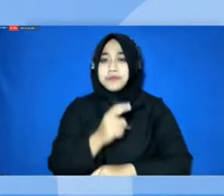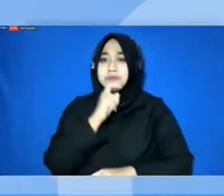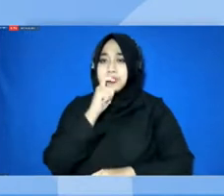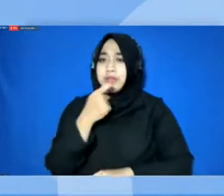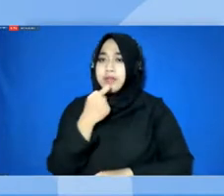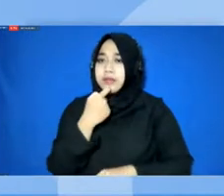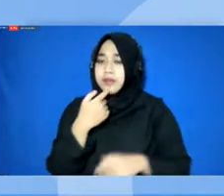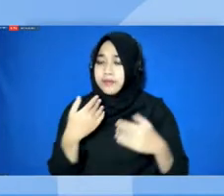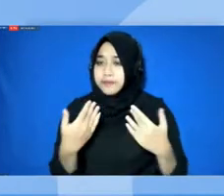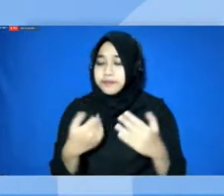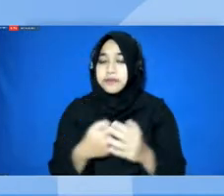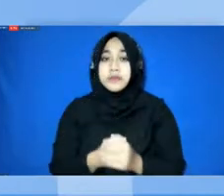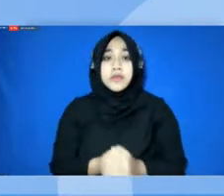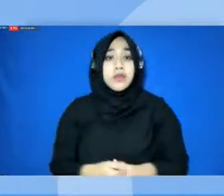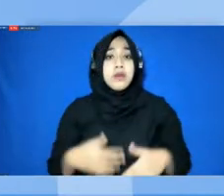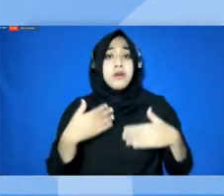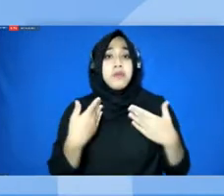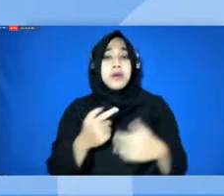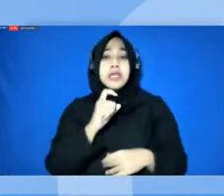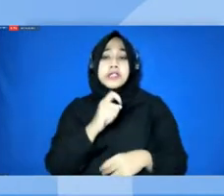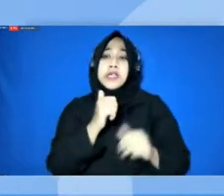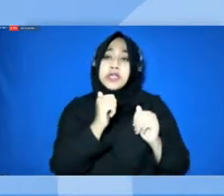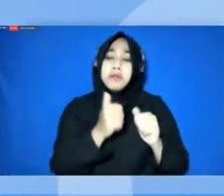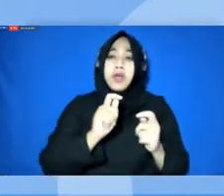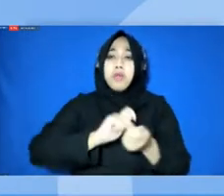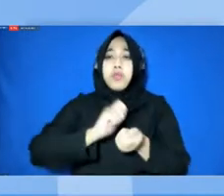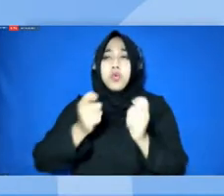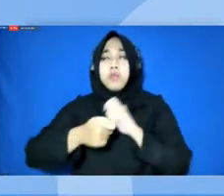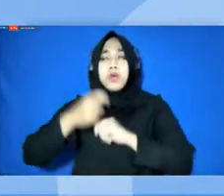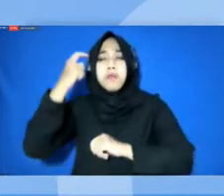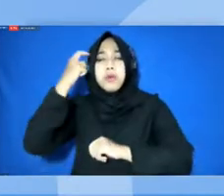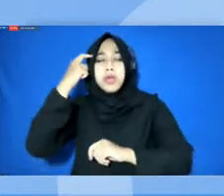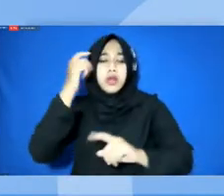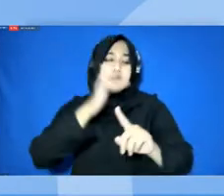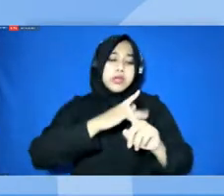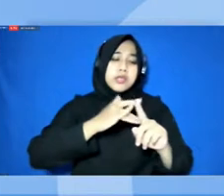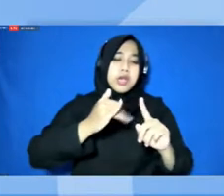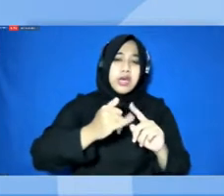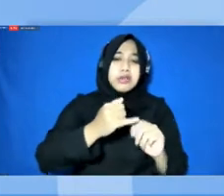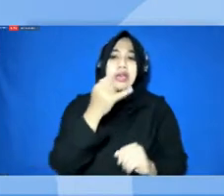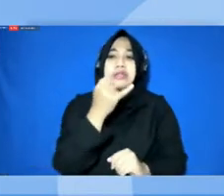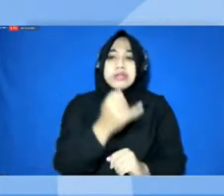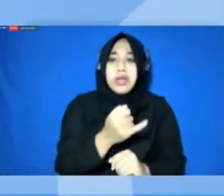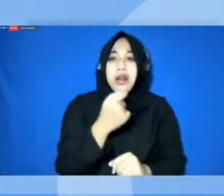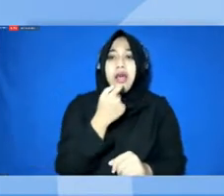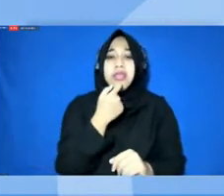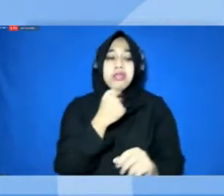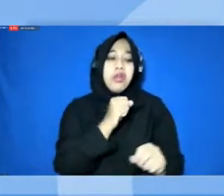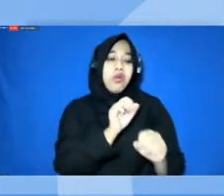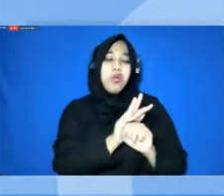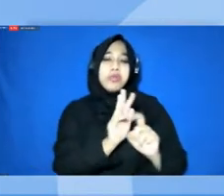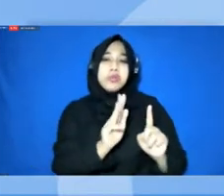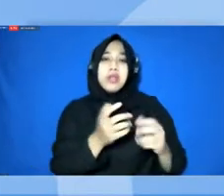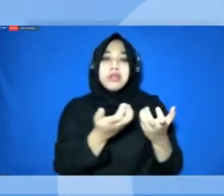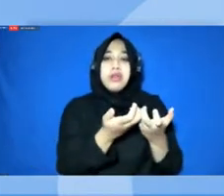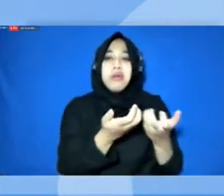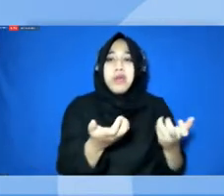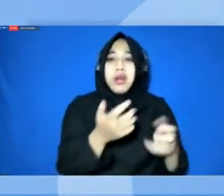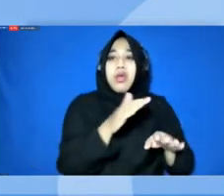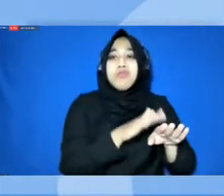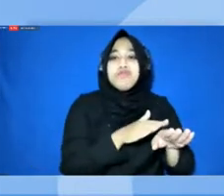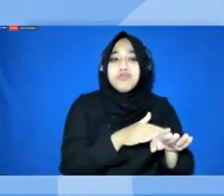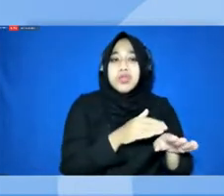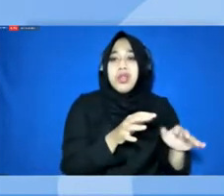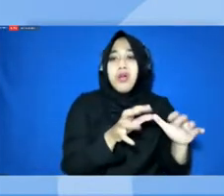adalah, bagaimana cara terbaik merubah mindset masyarakat yang salah terhadap COVID-19 yang beda kultur?